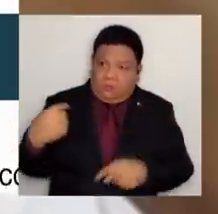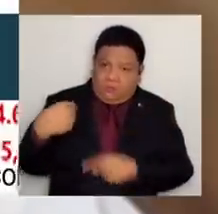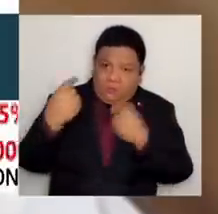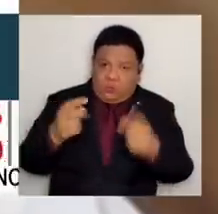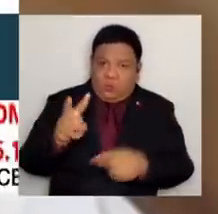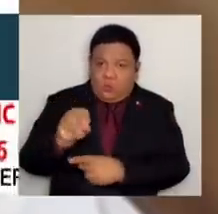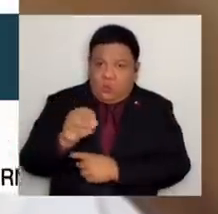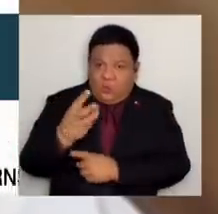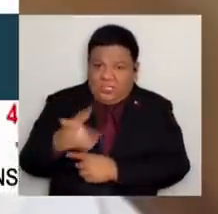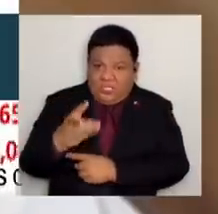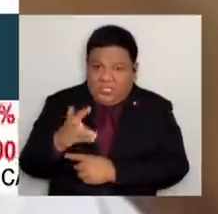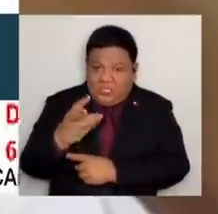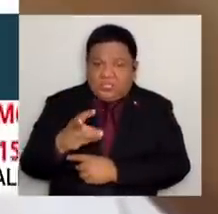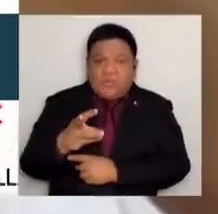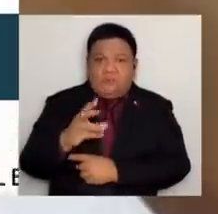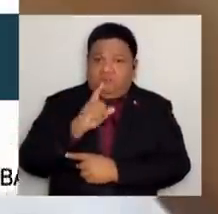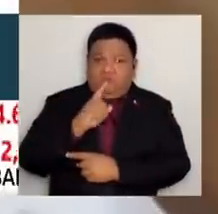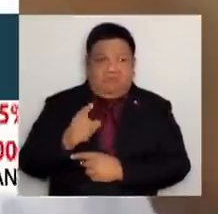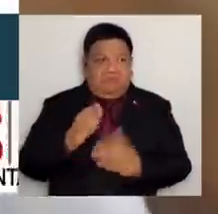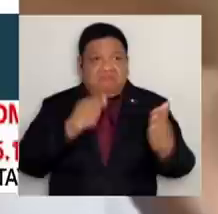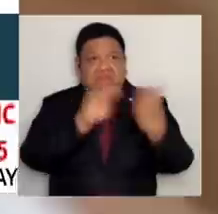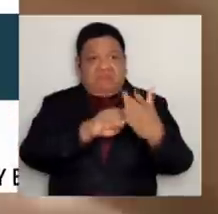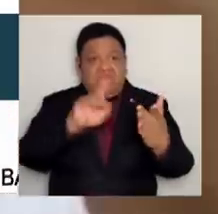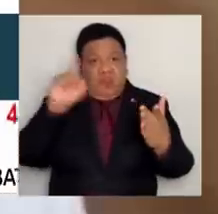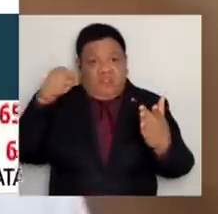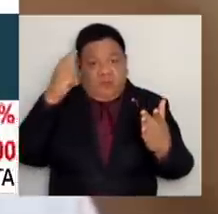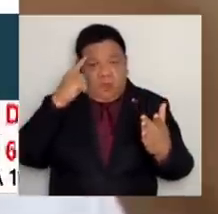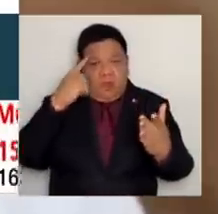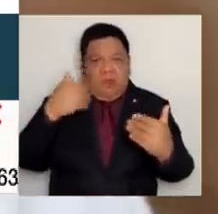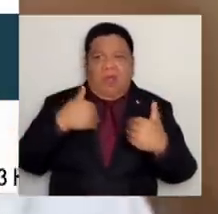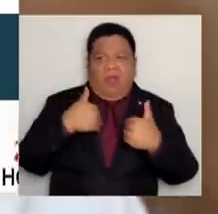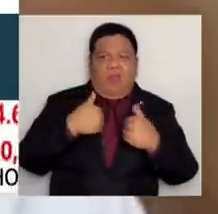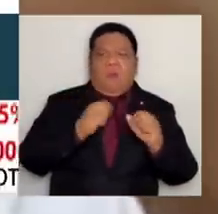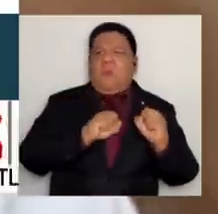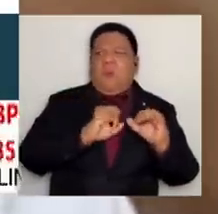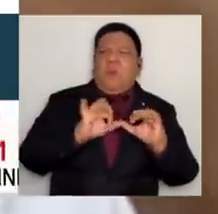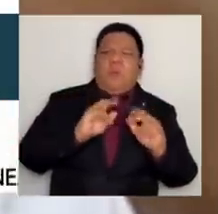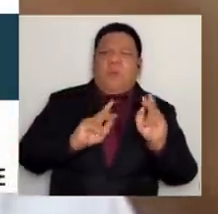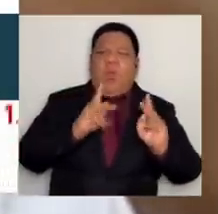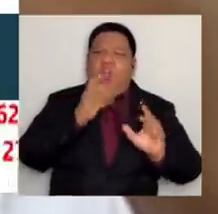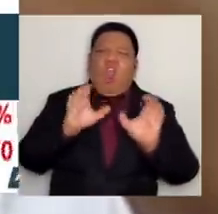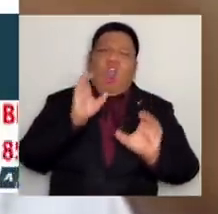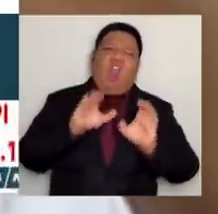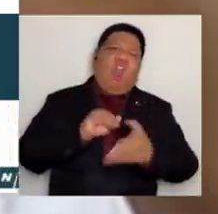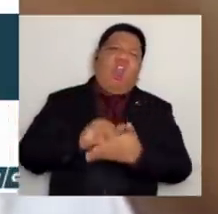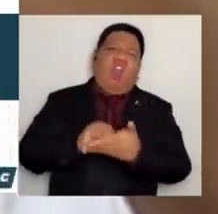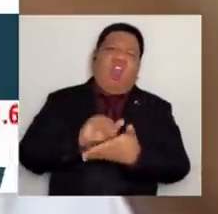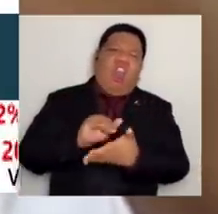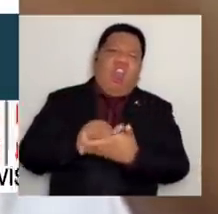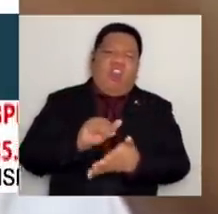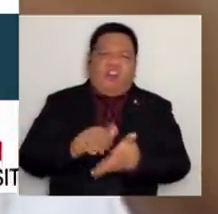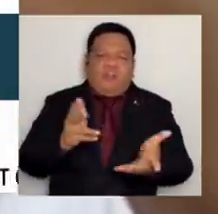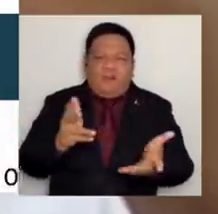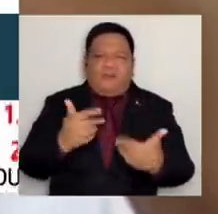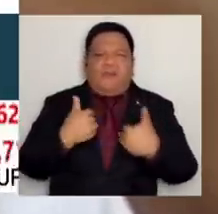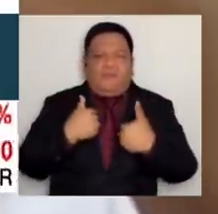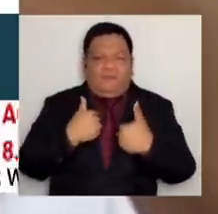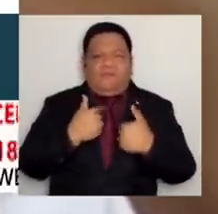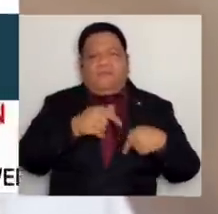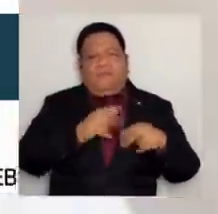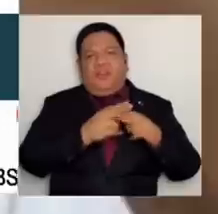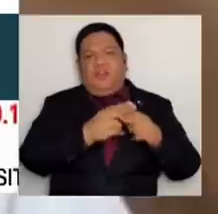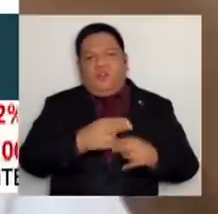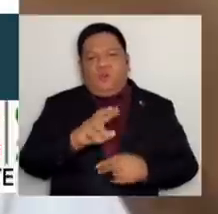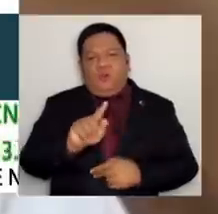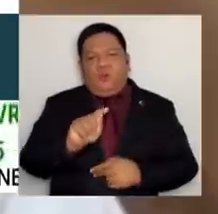sa administrasyon, isa-swarm ka. Isa-swarm ka ng mga trolls. Na